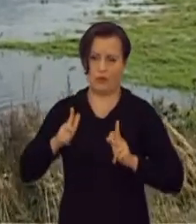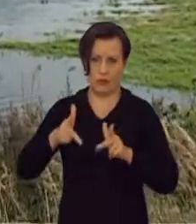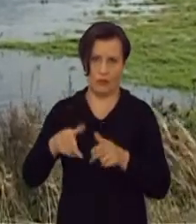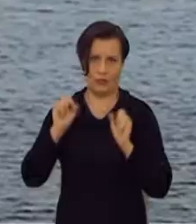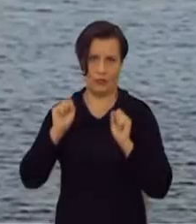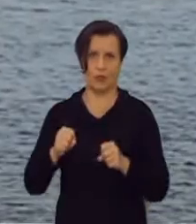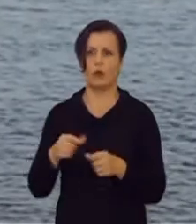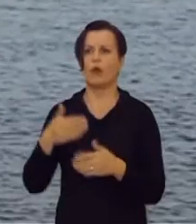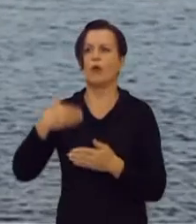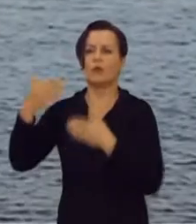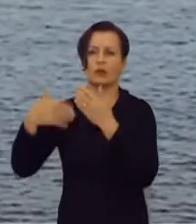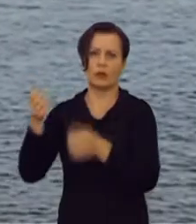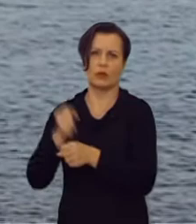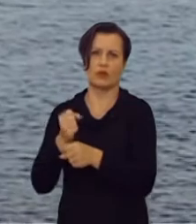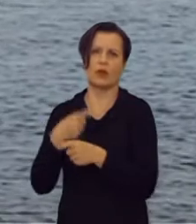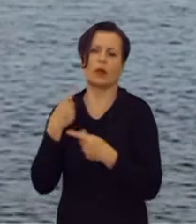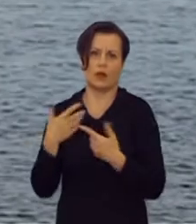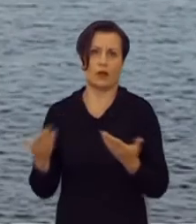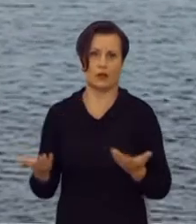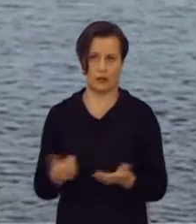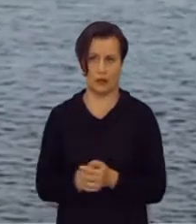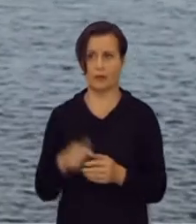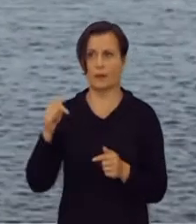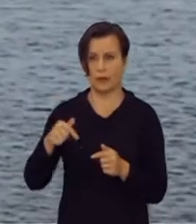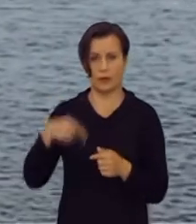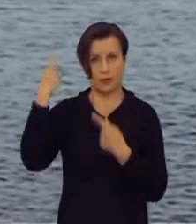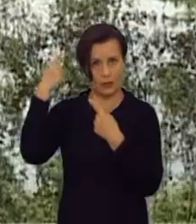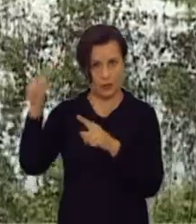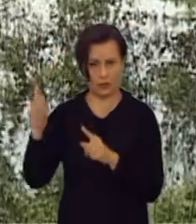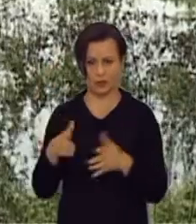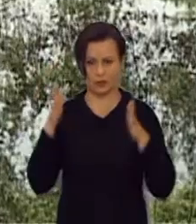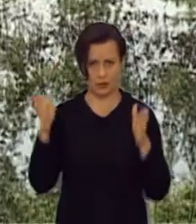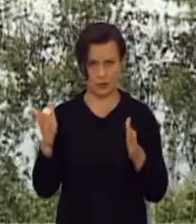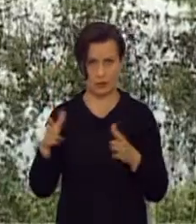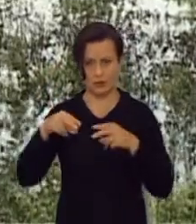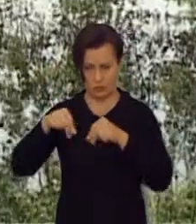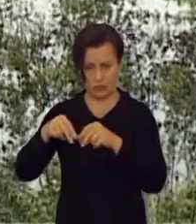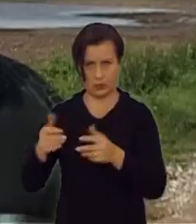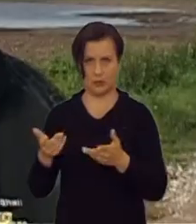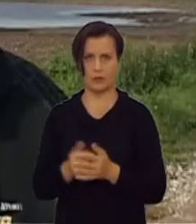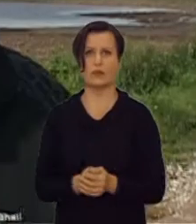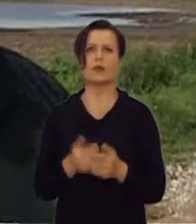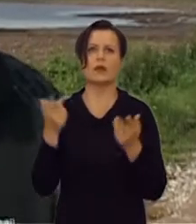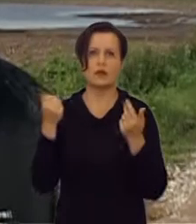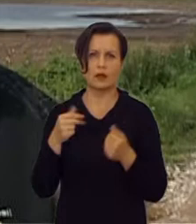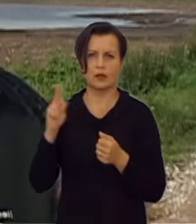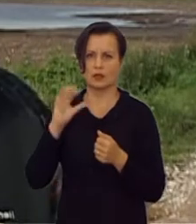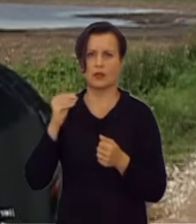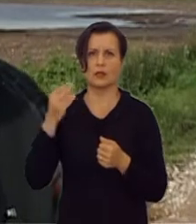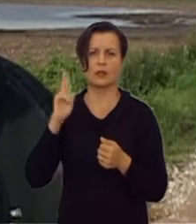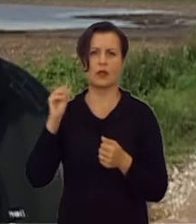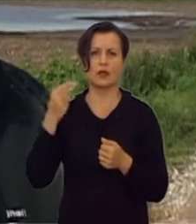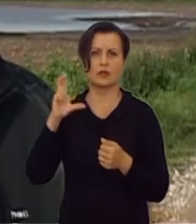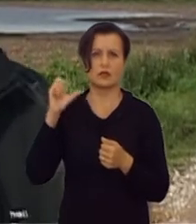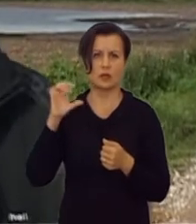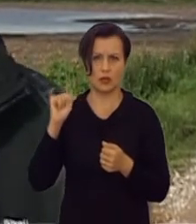važiuoti. O apie kitus ten darbus dar kol kas sunku ką kalbėti. Bet ir nevyksta pasiruošimas kitam sezonui, žiemkenčiai taip pat nesėdi. Tai be abejo, žiemkenčiai, aš